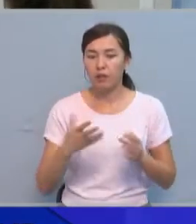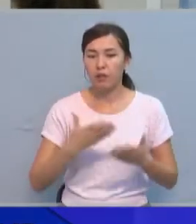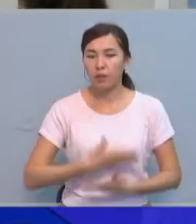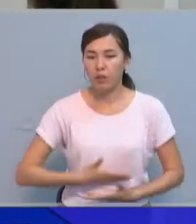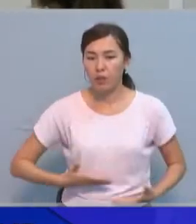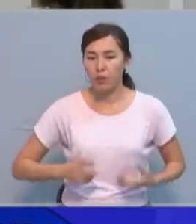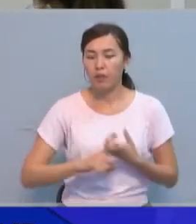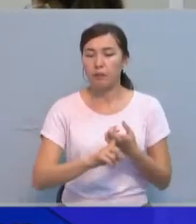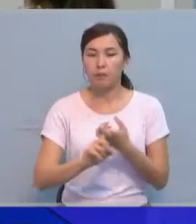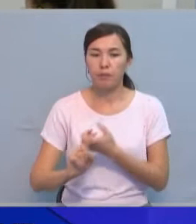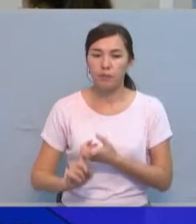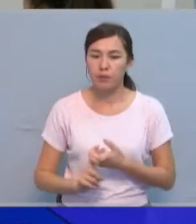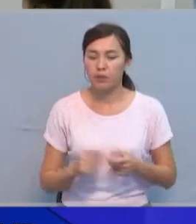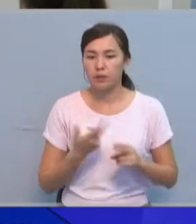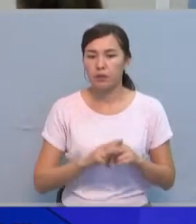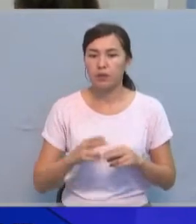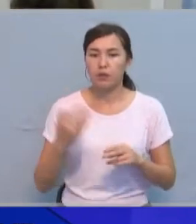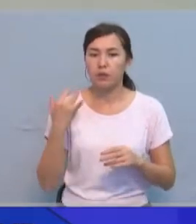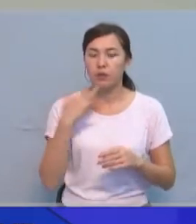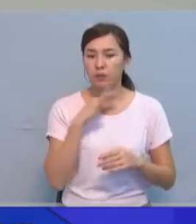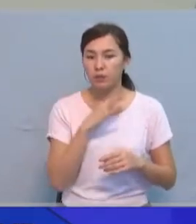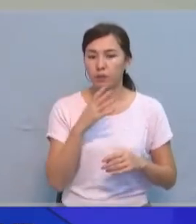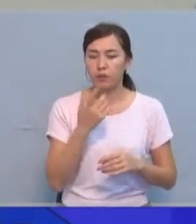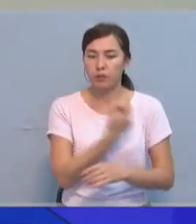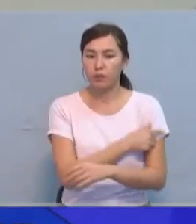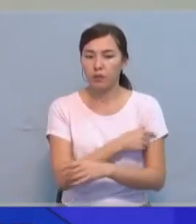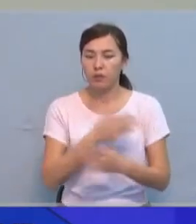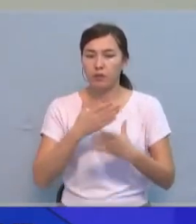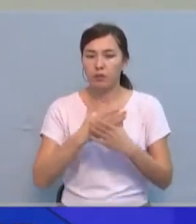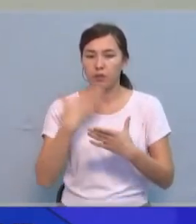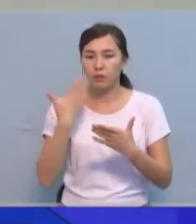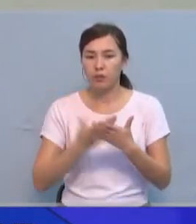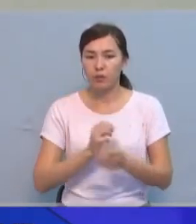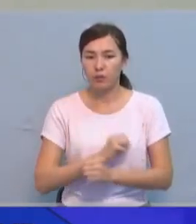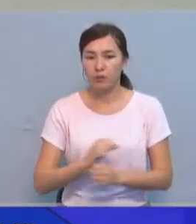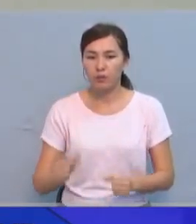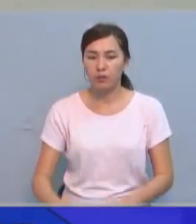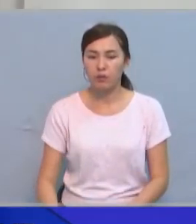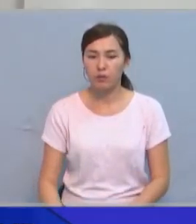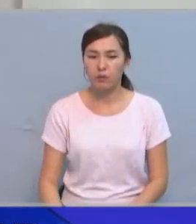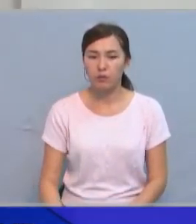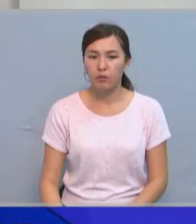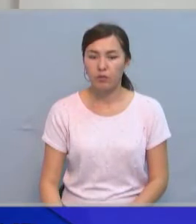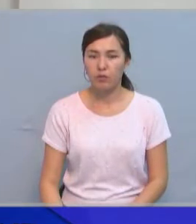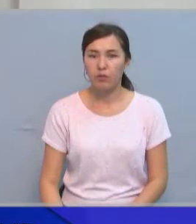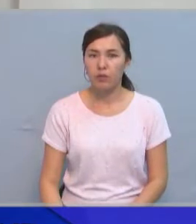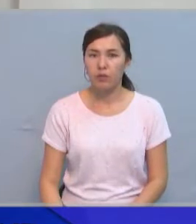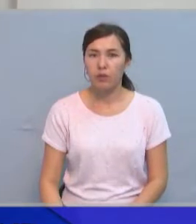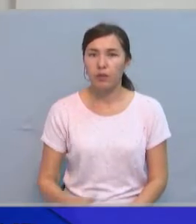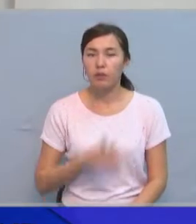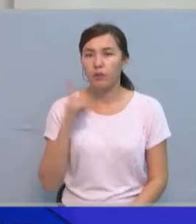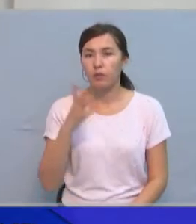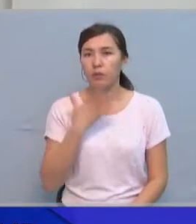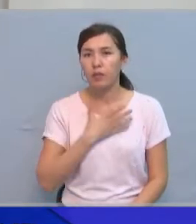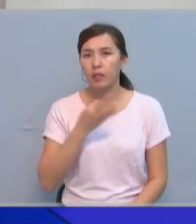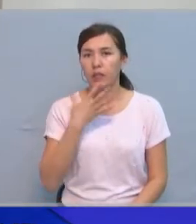жыныстық жолмен берілген. Індет жұқтырғандардың басым бөлігі медициналық көмекке жүгінбеген. Мұнда жастар орталығы бар екен, бұл жер маған